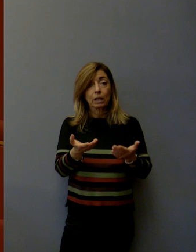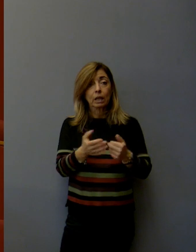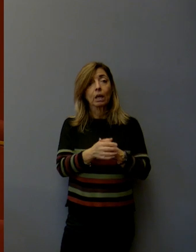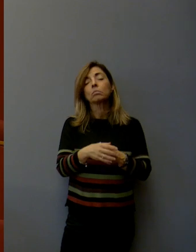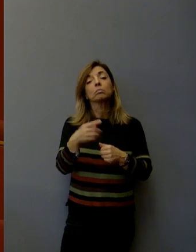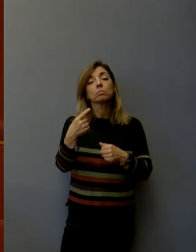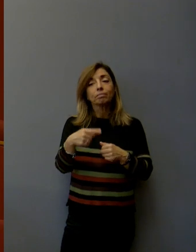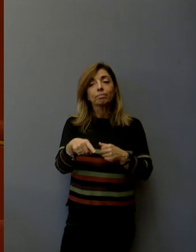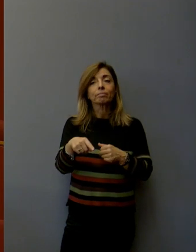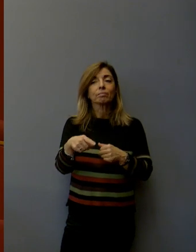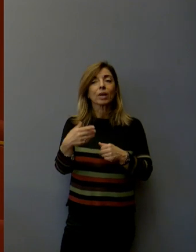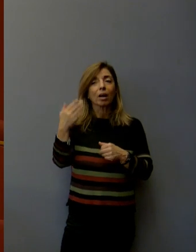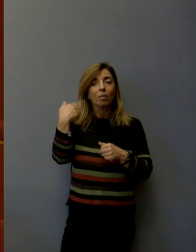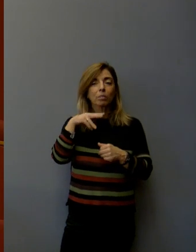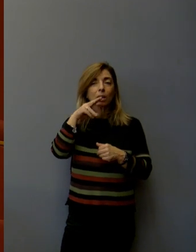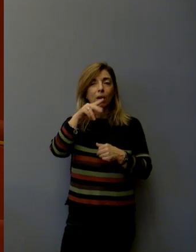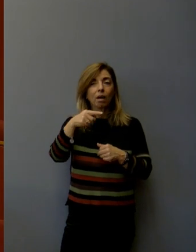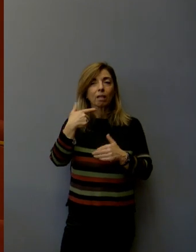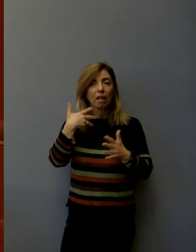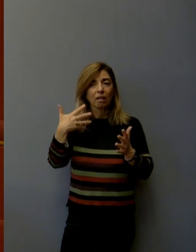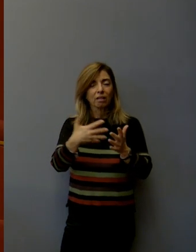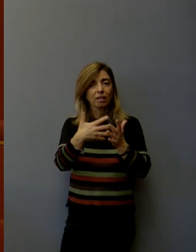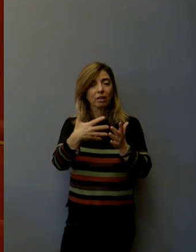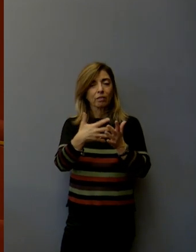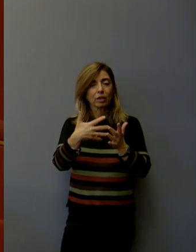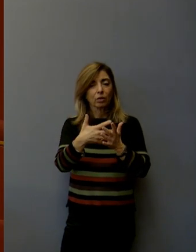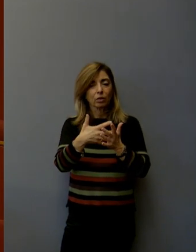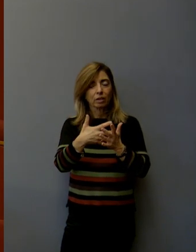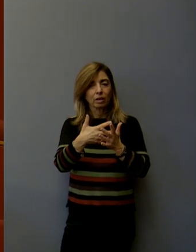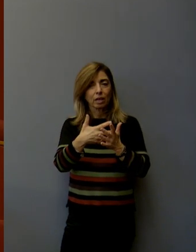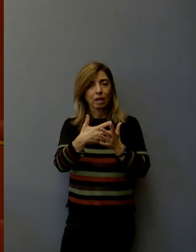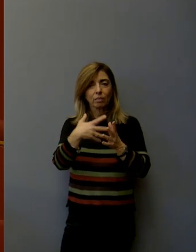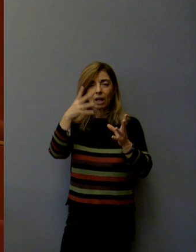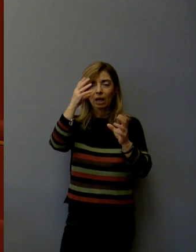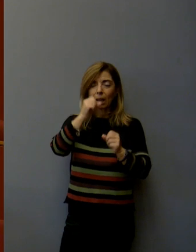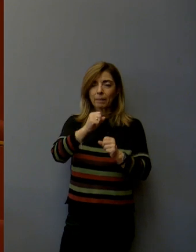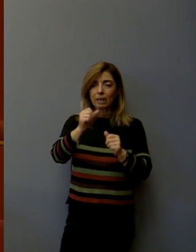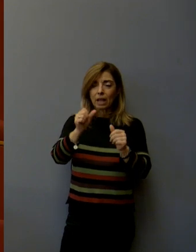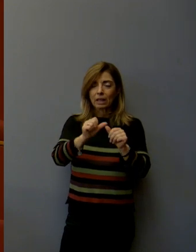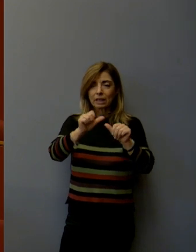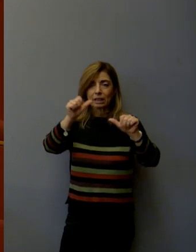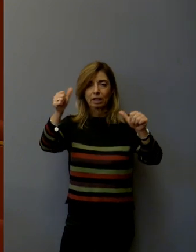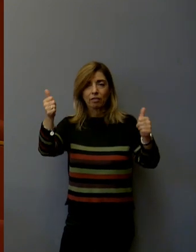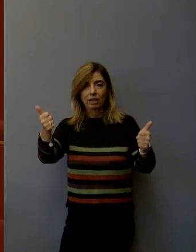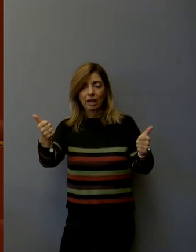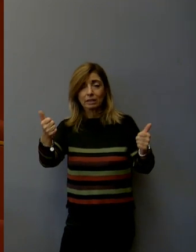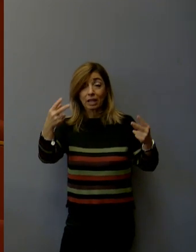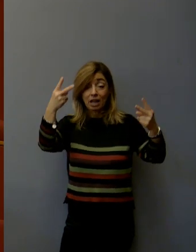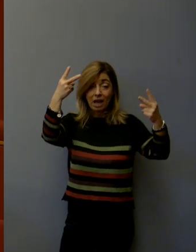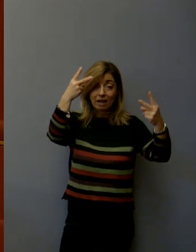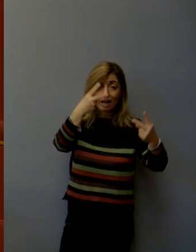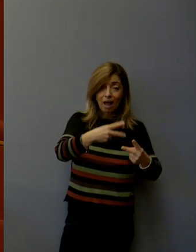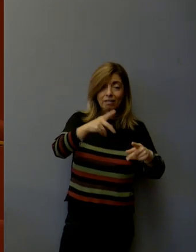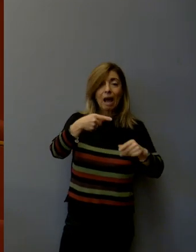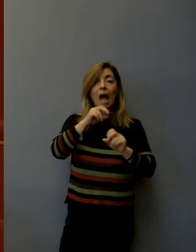dicevo prima difficoltà di riuscire a leggere a differenza tra realtà e annunci perché questa